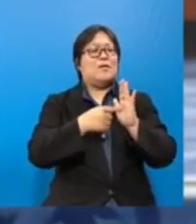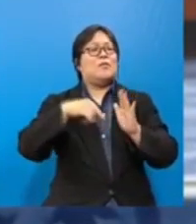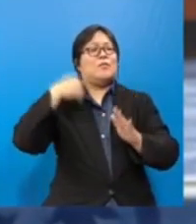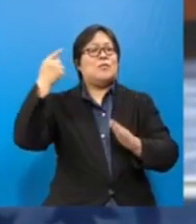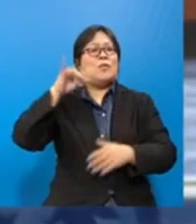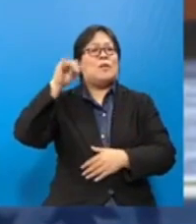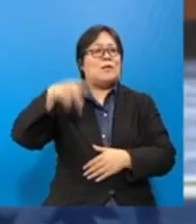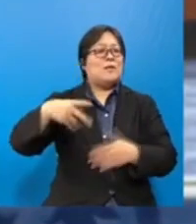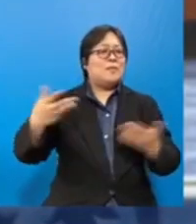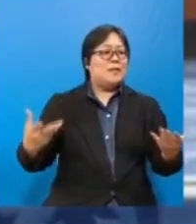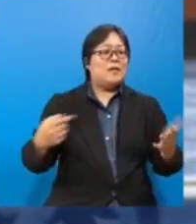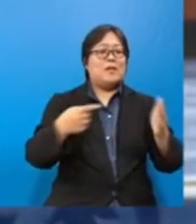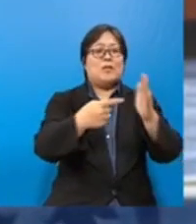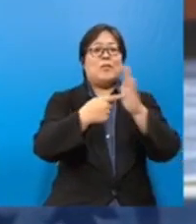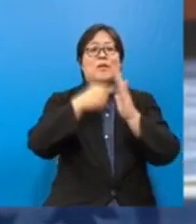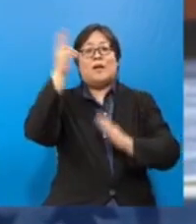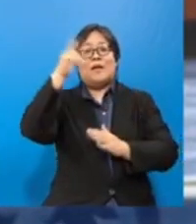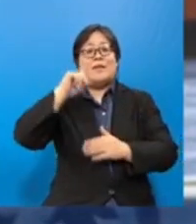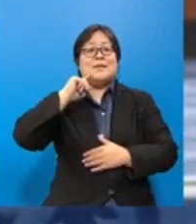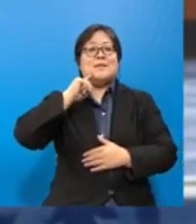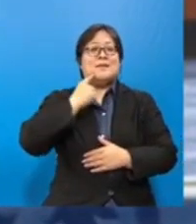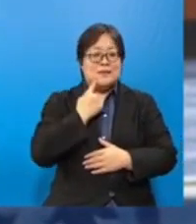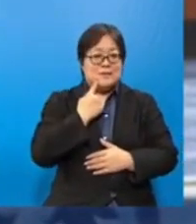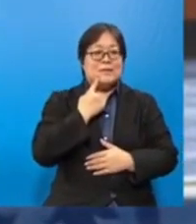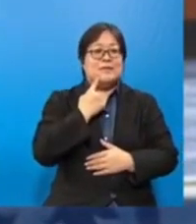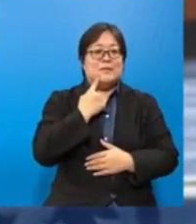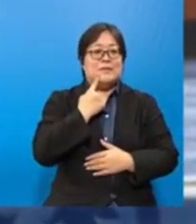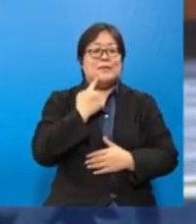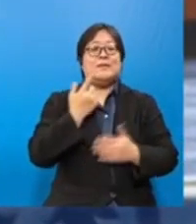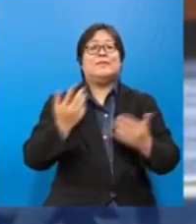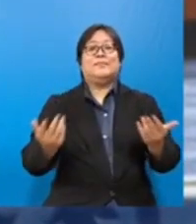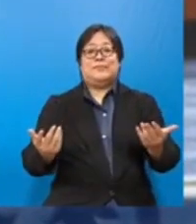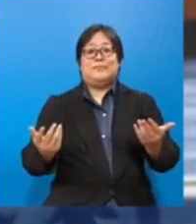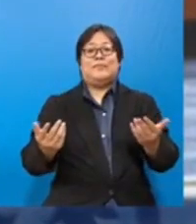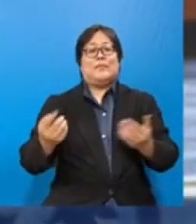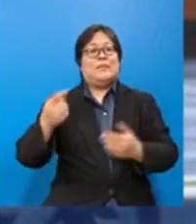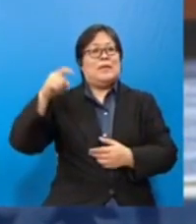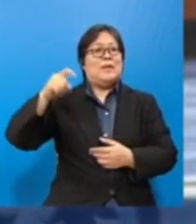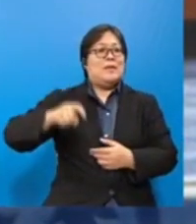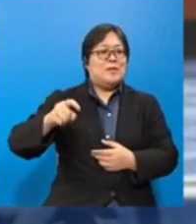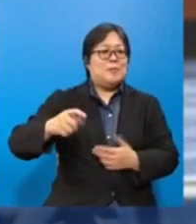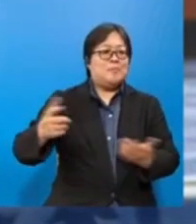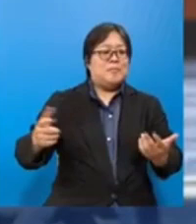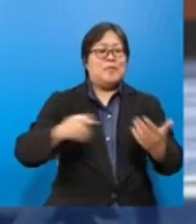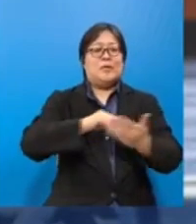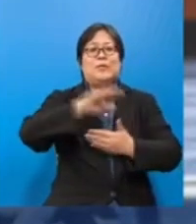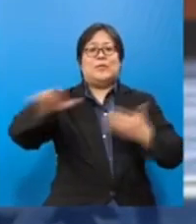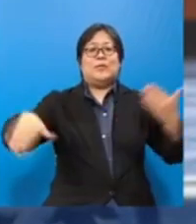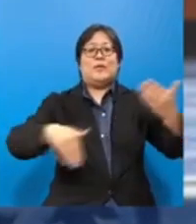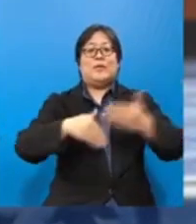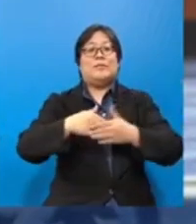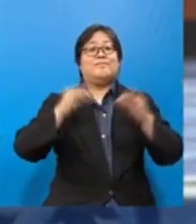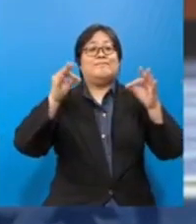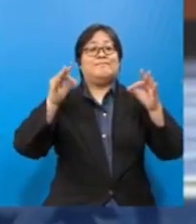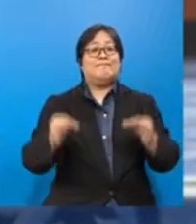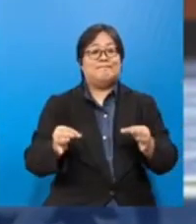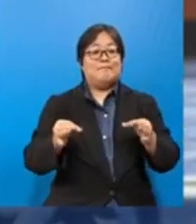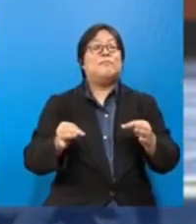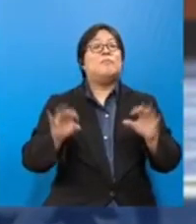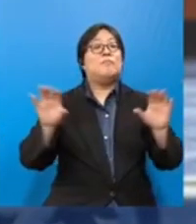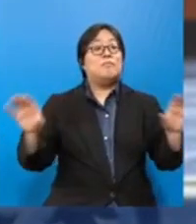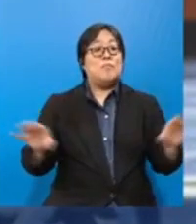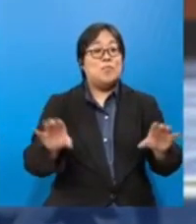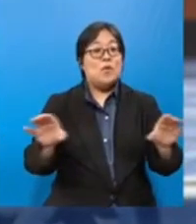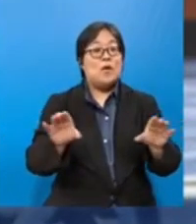matoa dipertua menunjukkan bahwa kerajaan serius dalam memastikan Segala keputusan yang dibuat